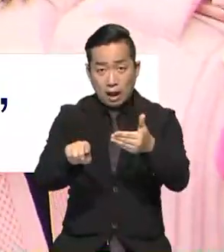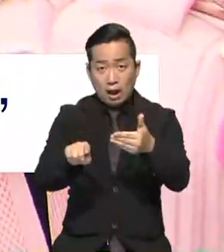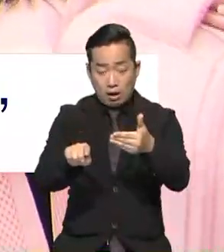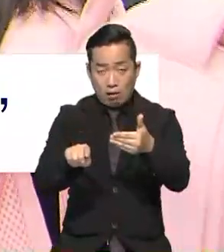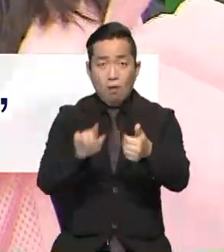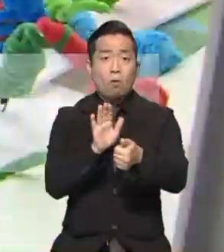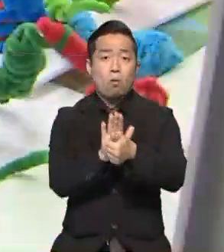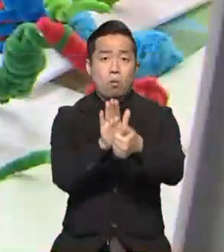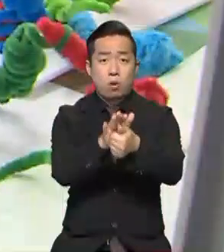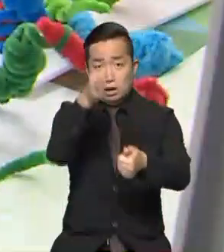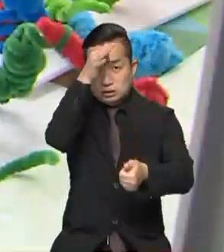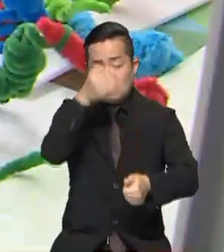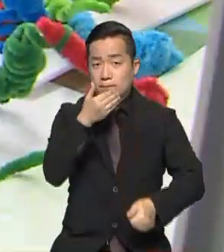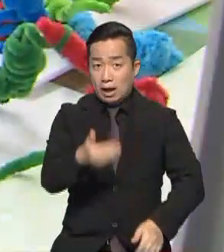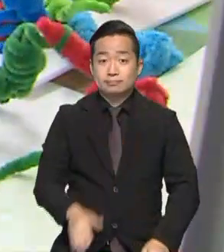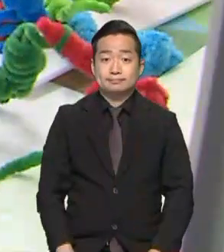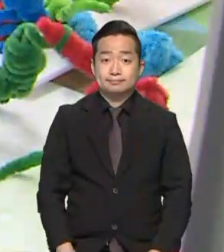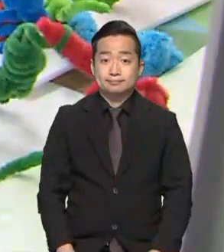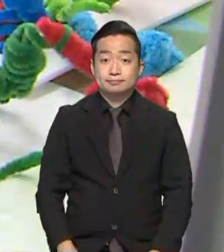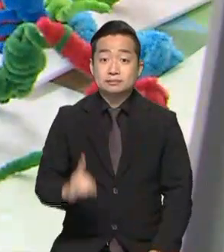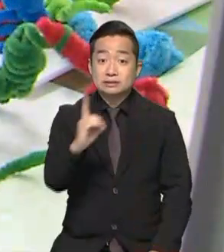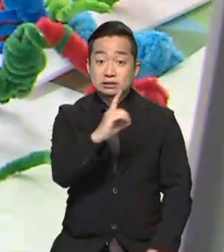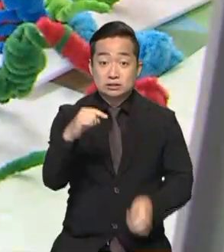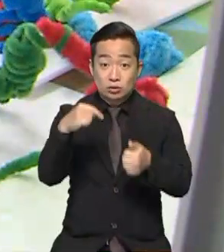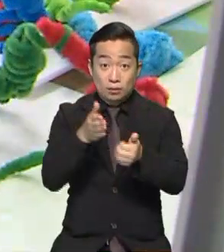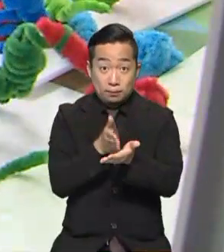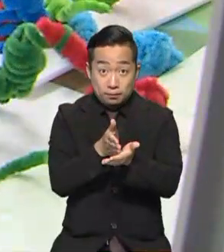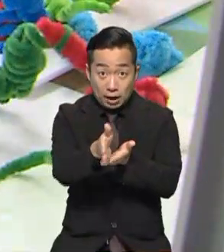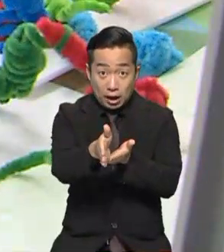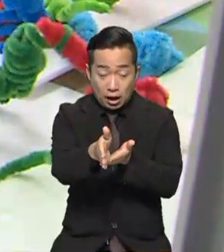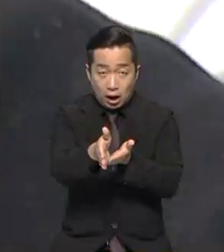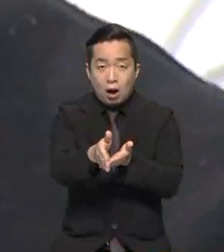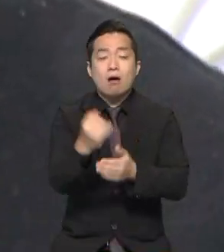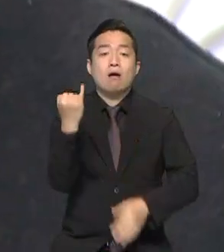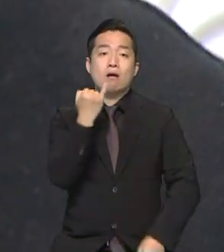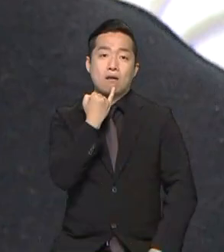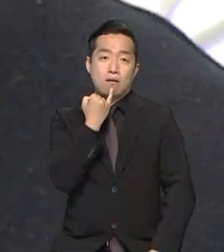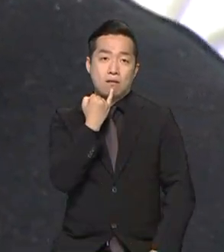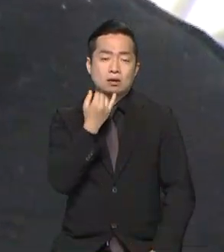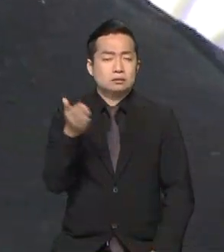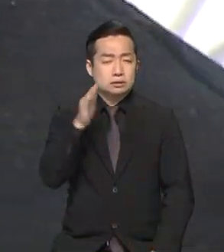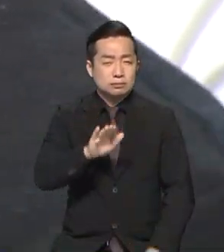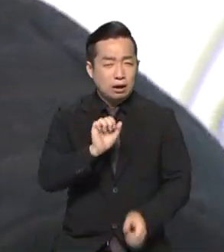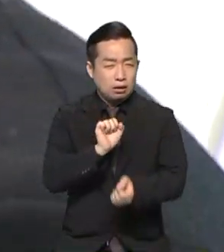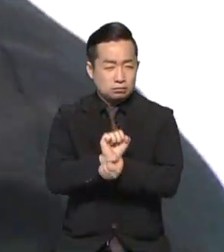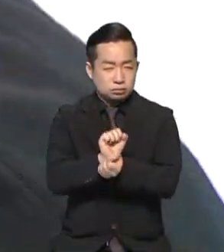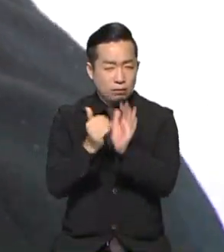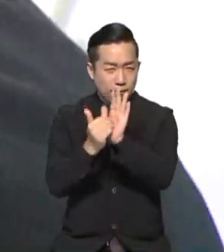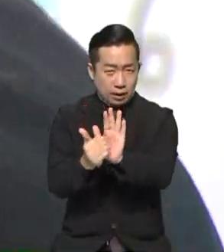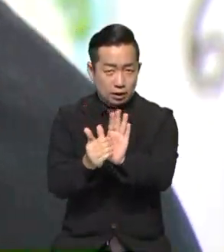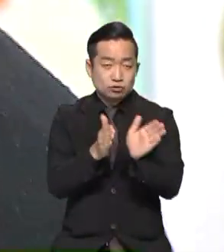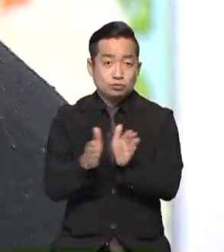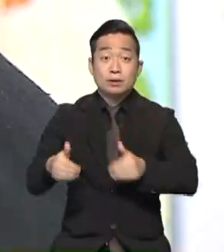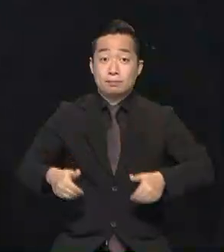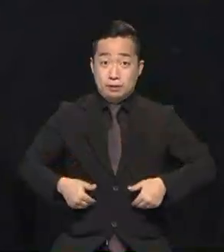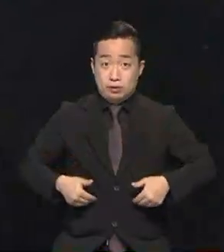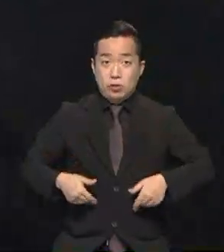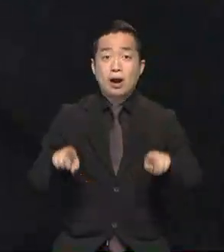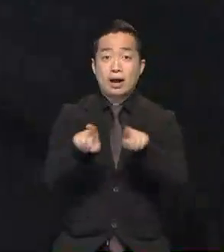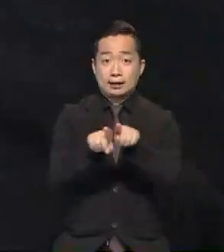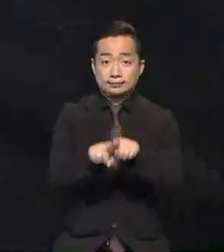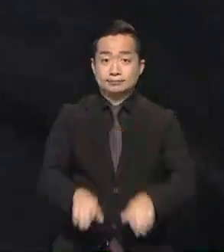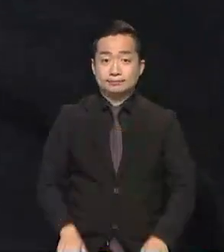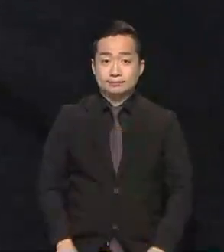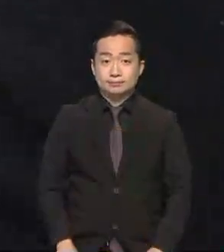되지 않을까라고. 전문가들은 디지털 교육 방향 자체는 부정할 수 없지만 부작용에 대한 대책이 필요하다고 진단합니다.